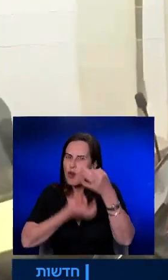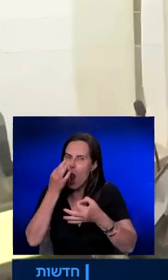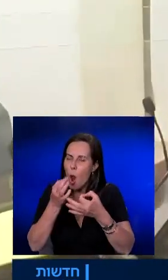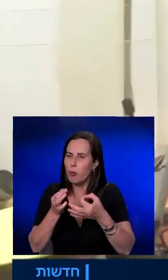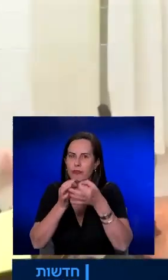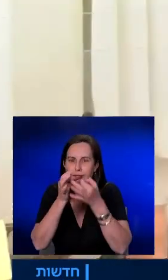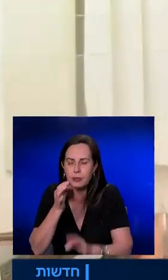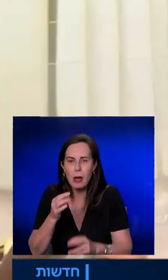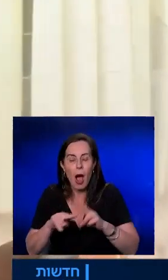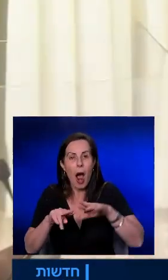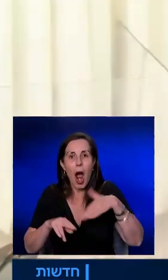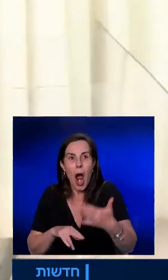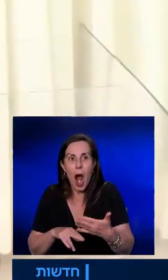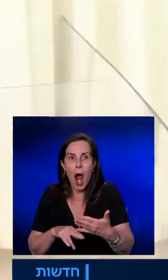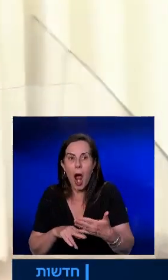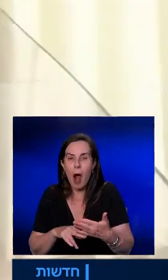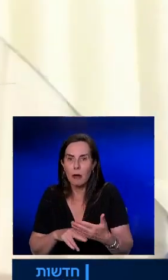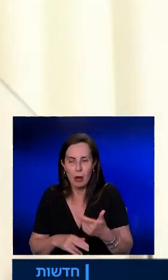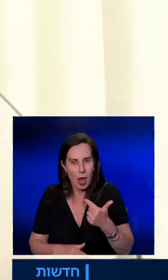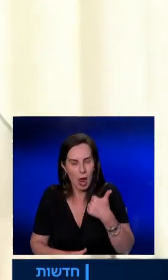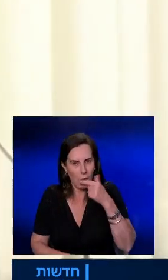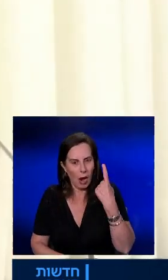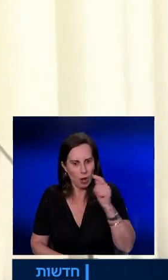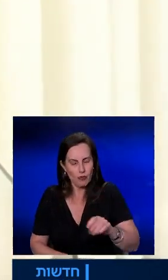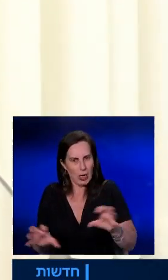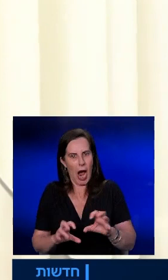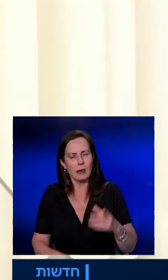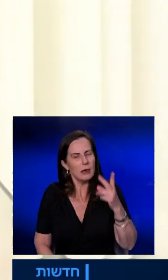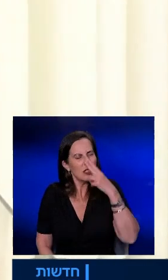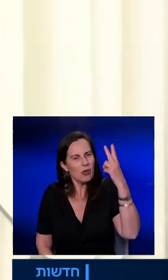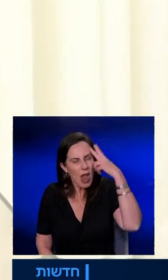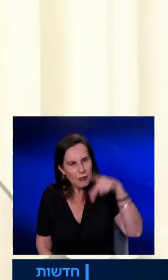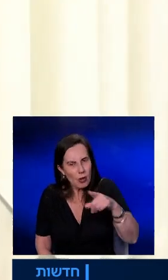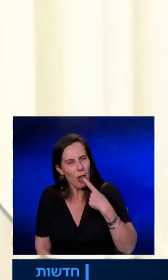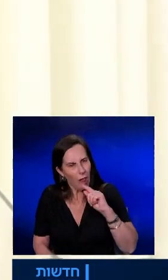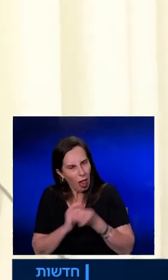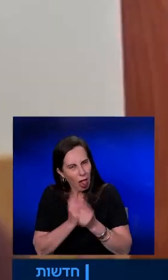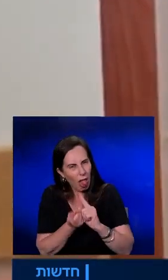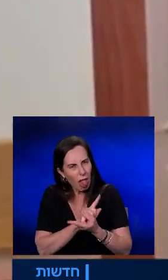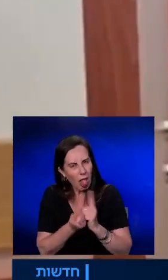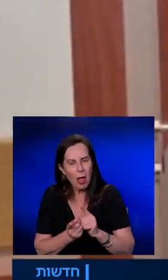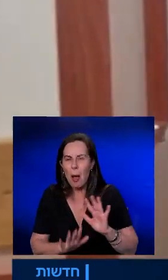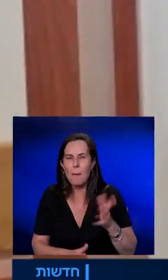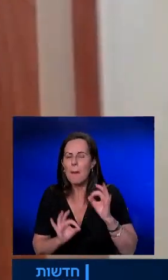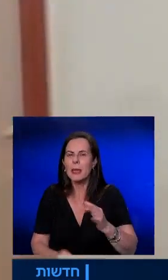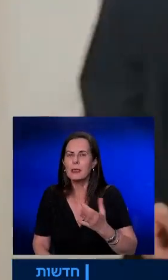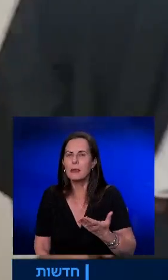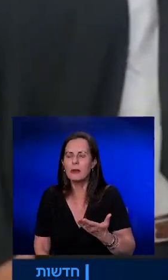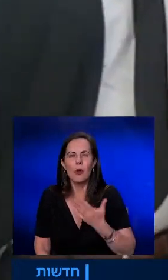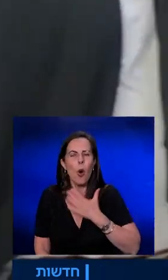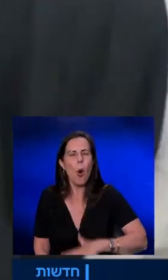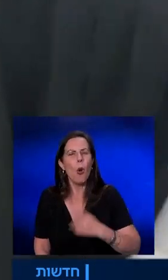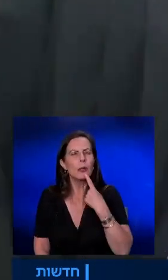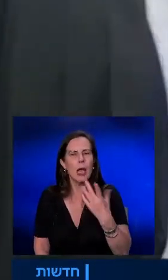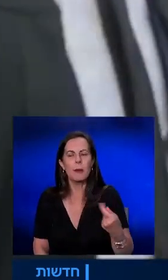בשלב מסוים אפילו בעליית טונים של אחד השופטים, ניסו לברר אם הוא משנה גרסה ומה בעצם הוא מעיד לגבי אותה פגישה